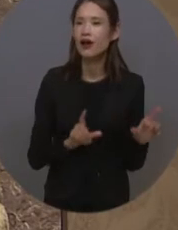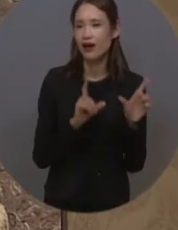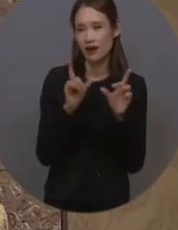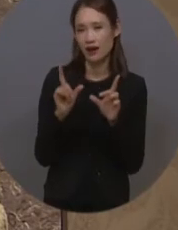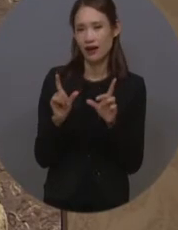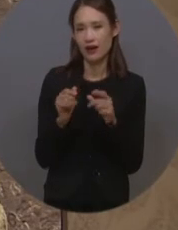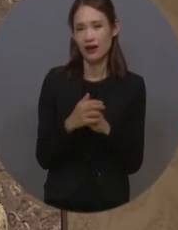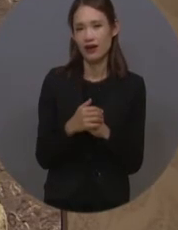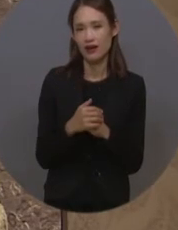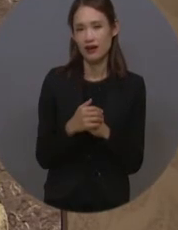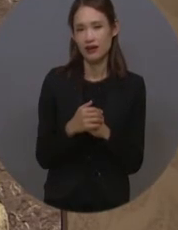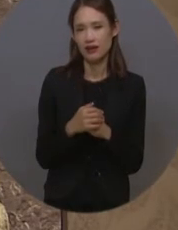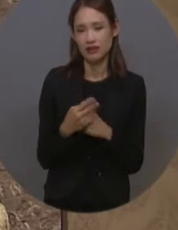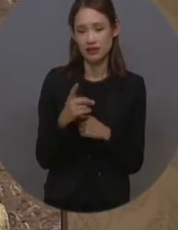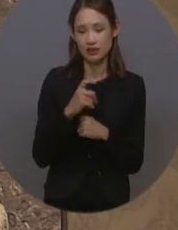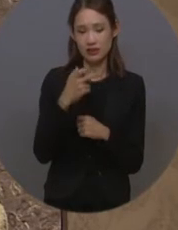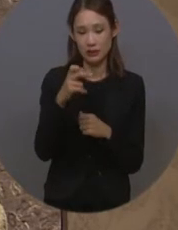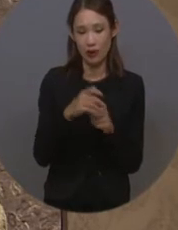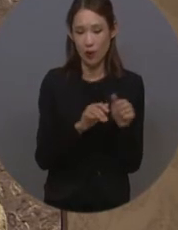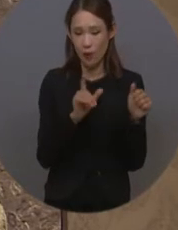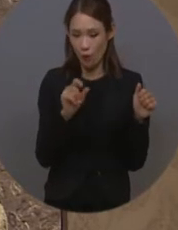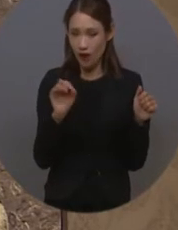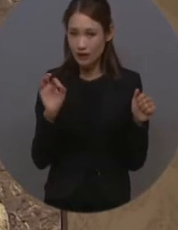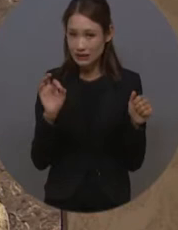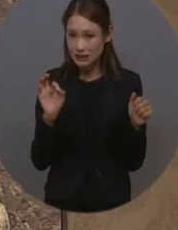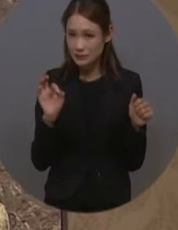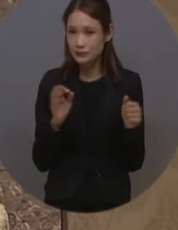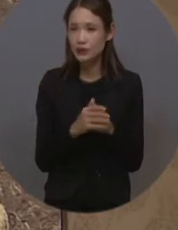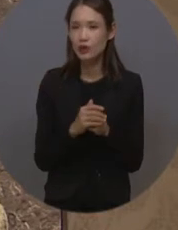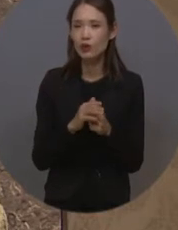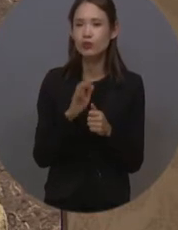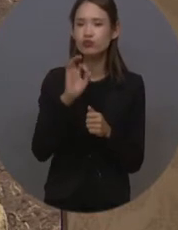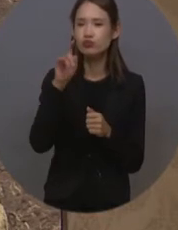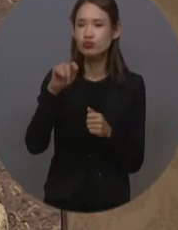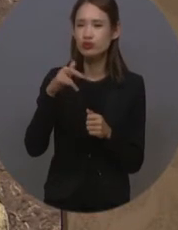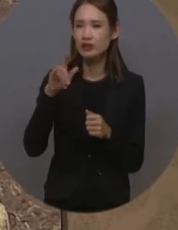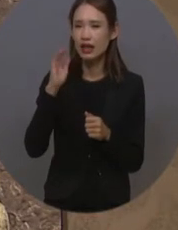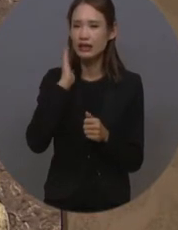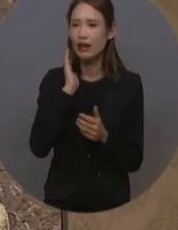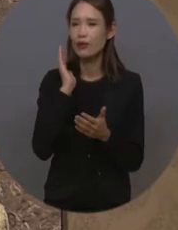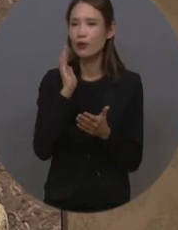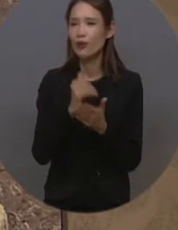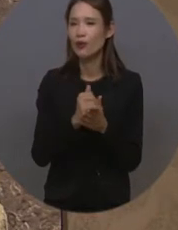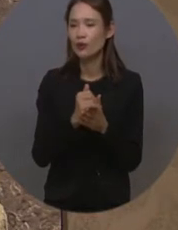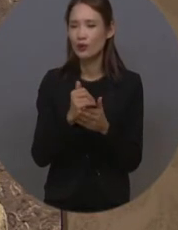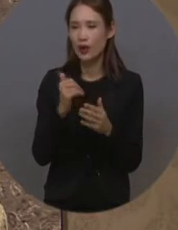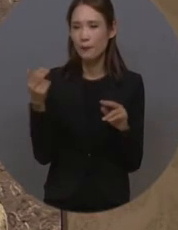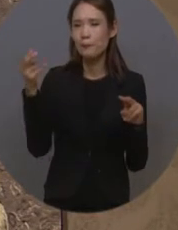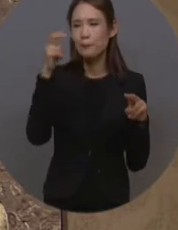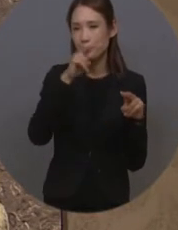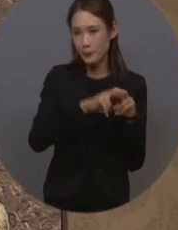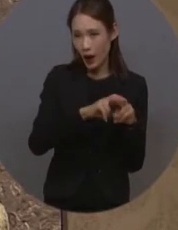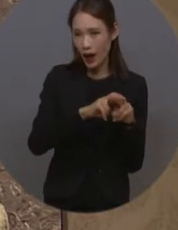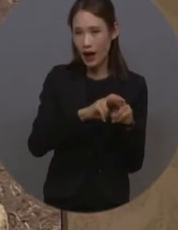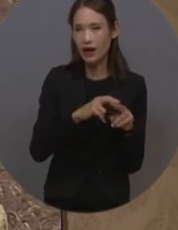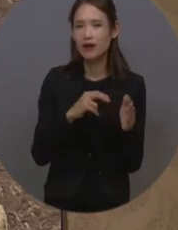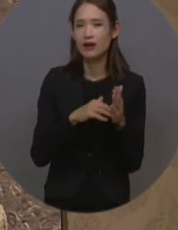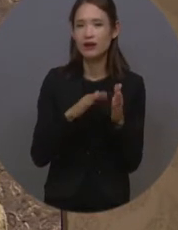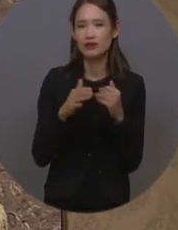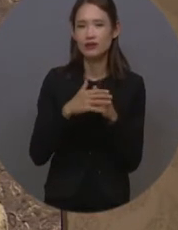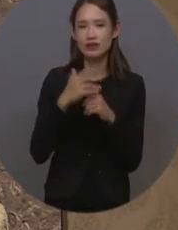2017년 5월 10일 날 문재인 대통령께서 취임을 하셨던 거 아니에요? 예. 그래서 일주일 딱